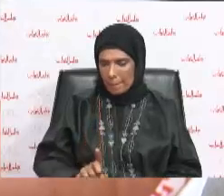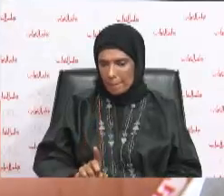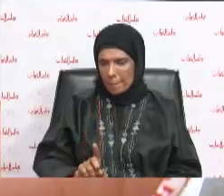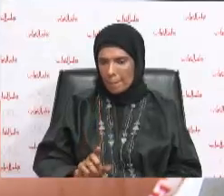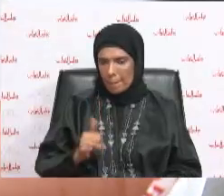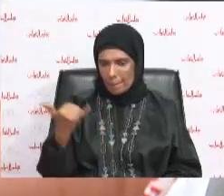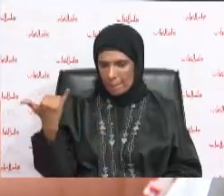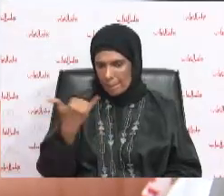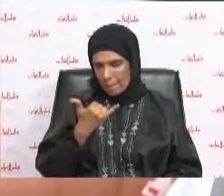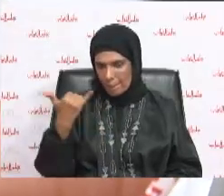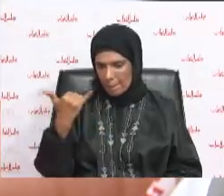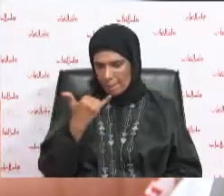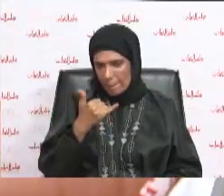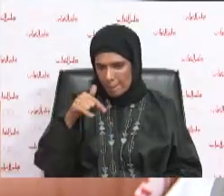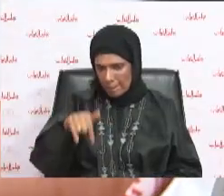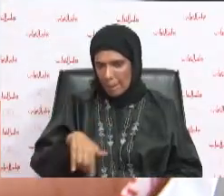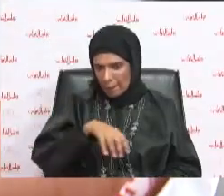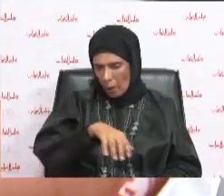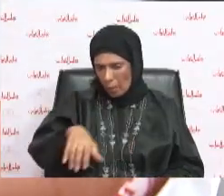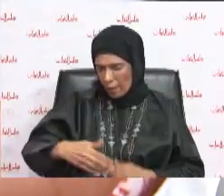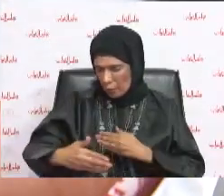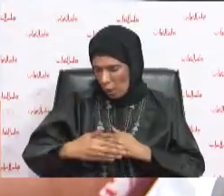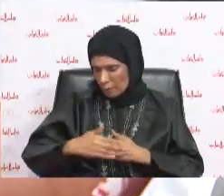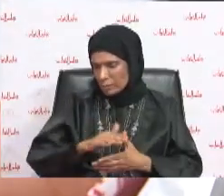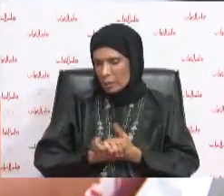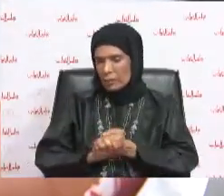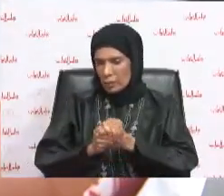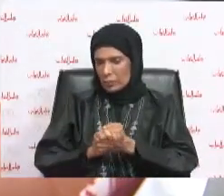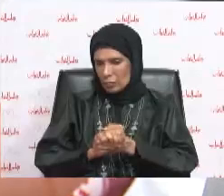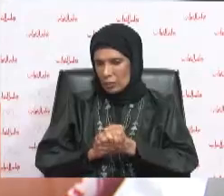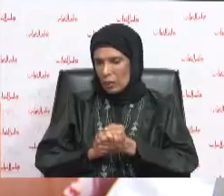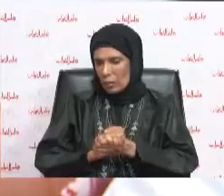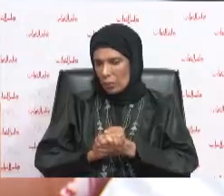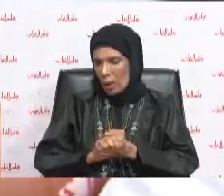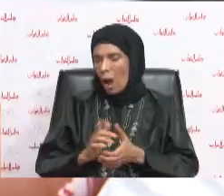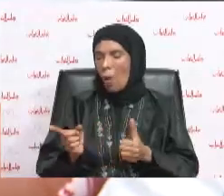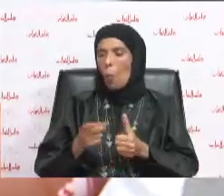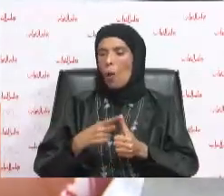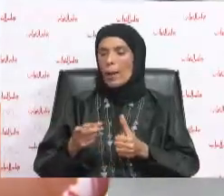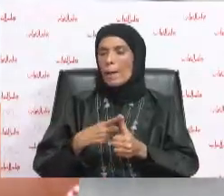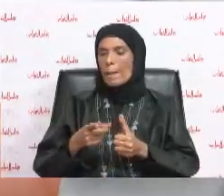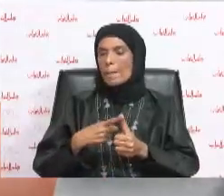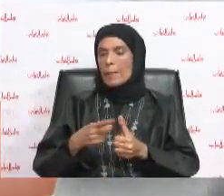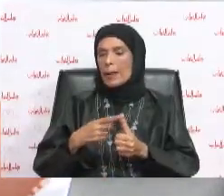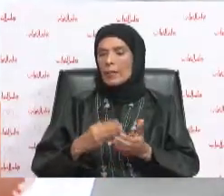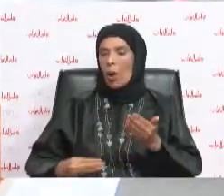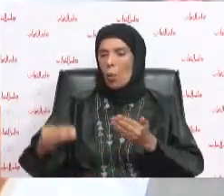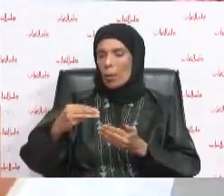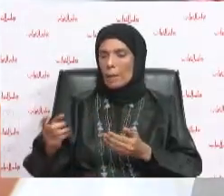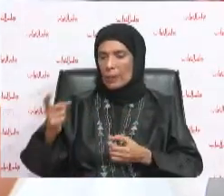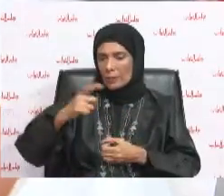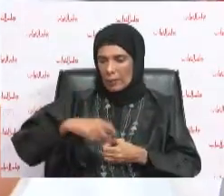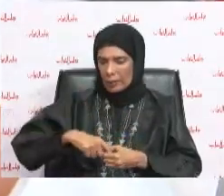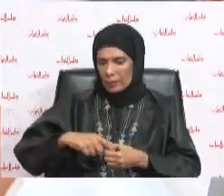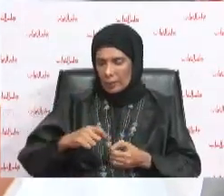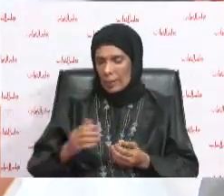ضرورة أن تكون الدول المجاورة اللي هي يكون لها الأولوية في تعزيز التعاون